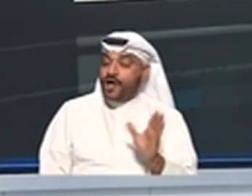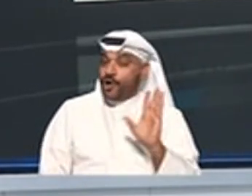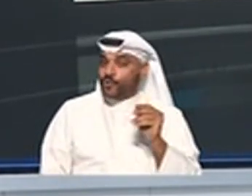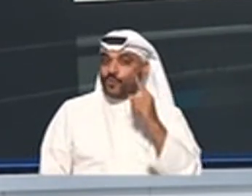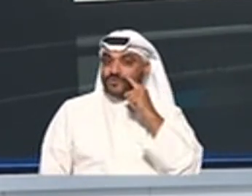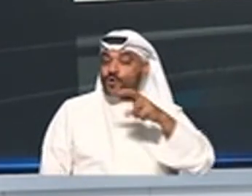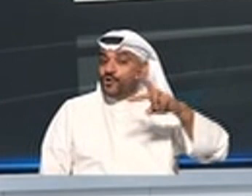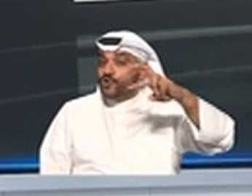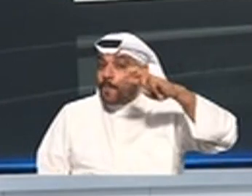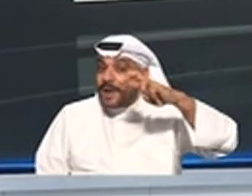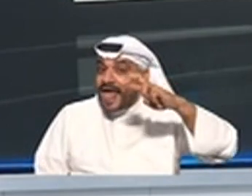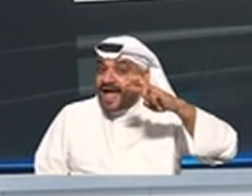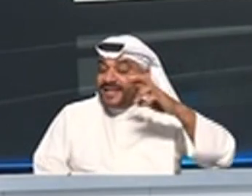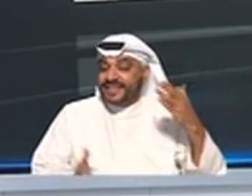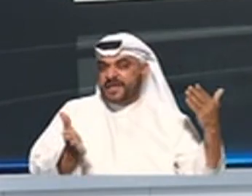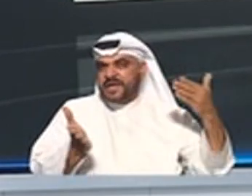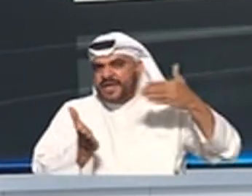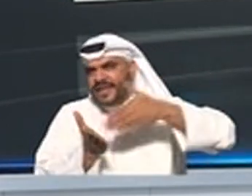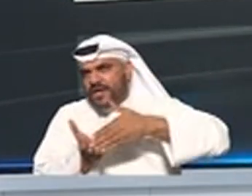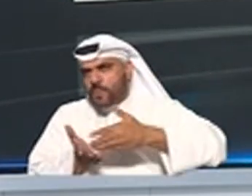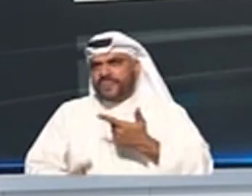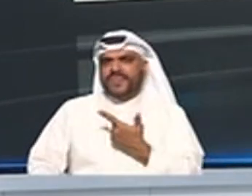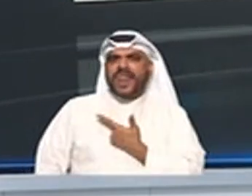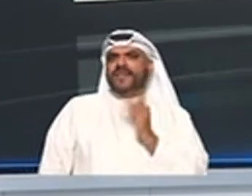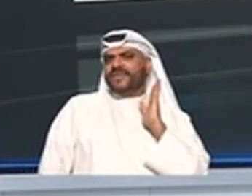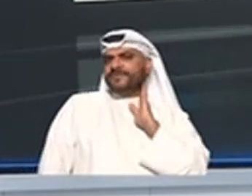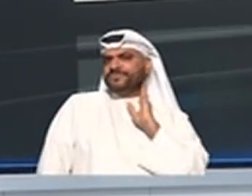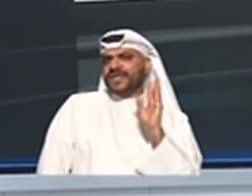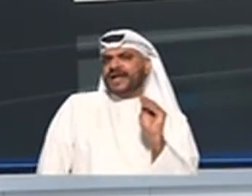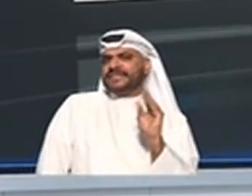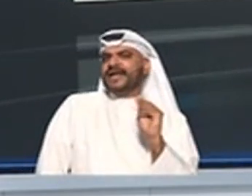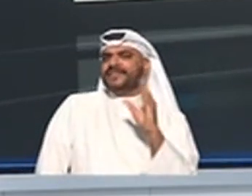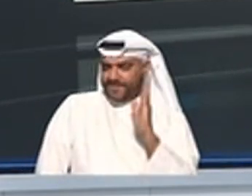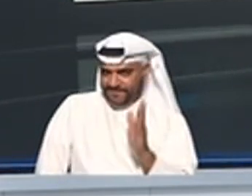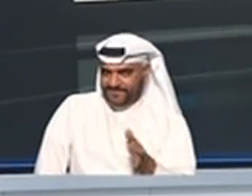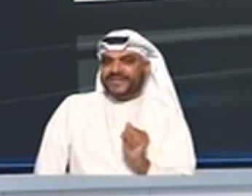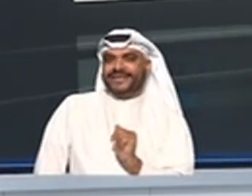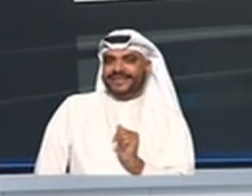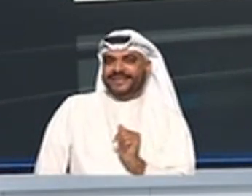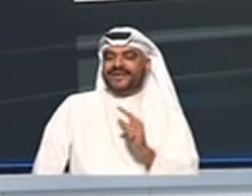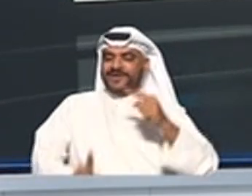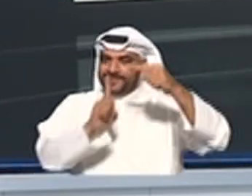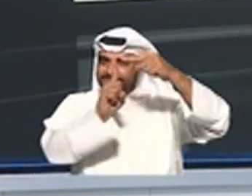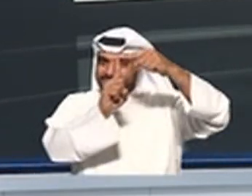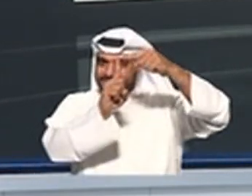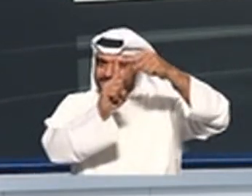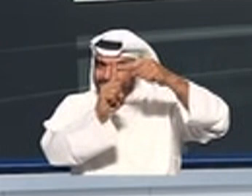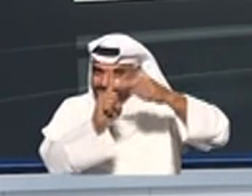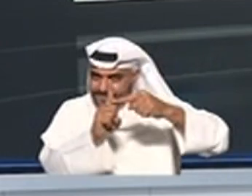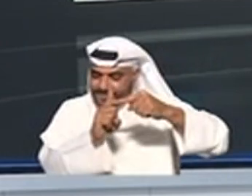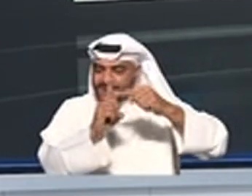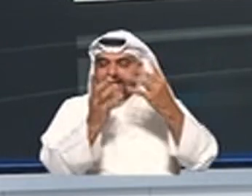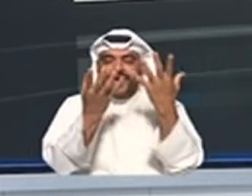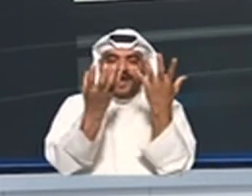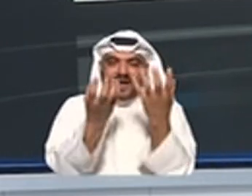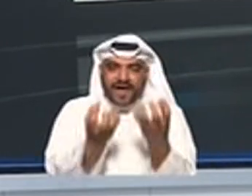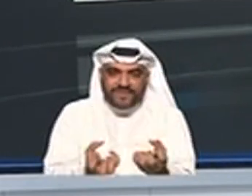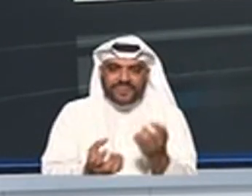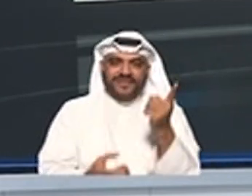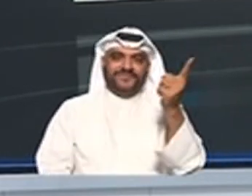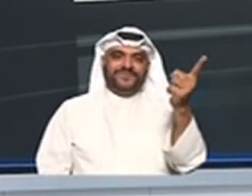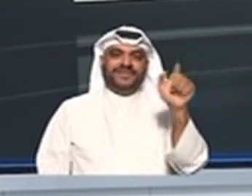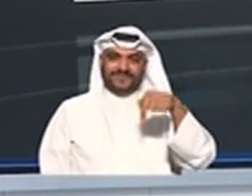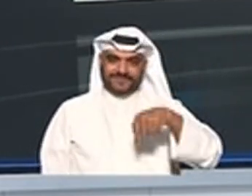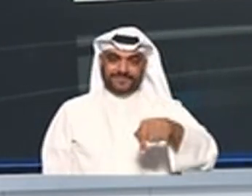على المناطق الساحلية. 45 العظمى، والصغرى 27 درجة مئوية، انخفاض ملحوظ في درجات الحرارة. يستمر ويانا لعدة أيام تزامنا مع